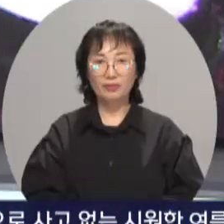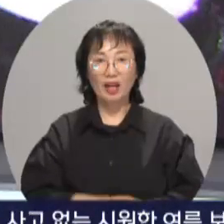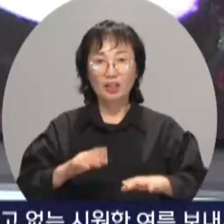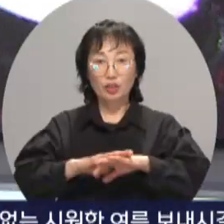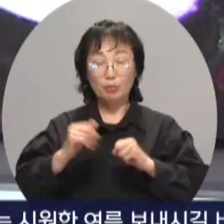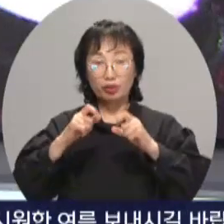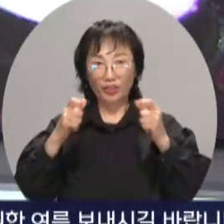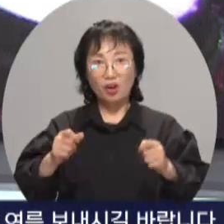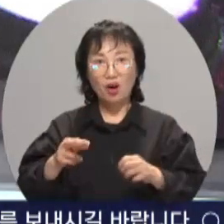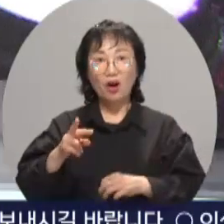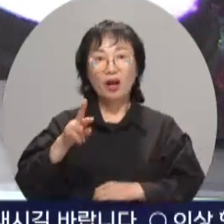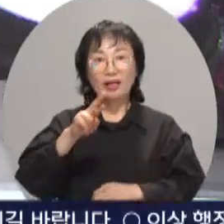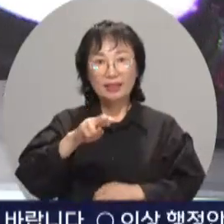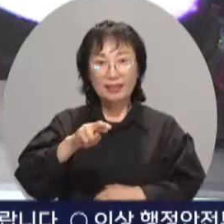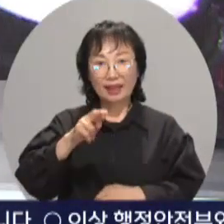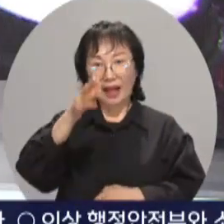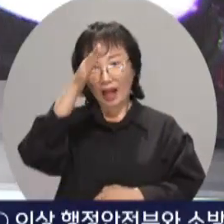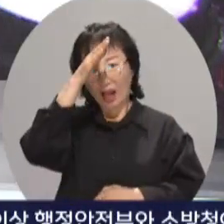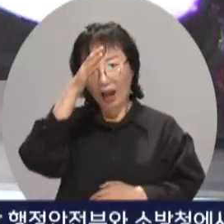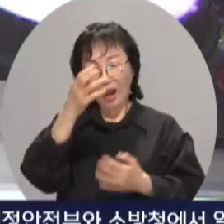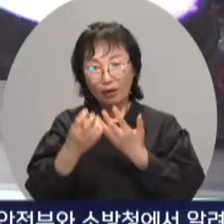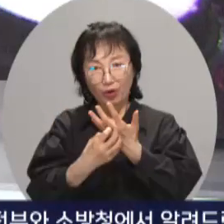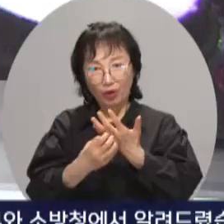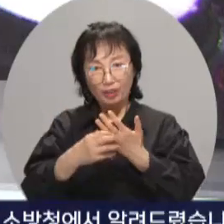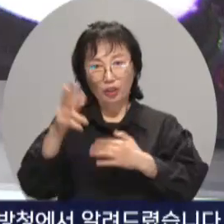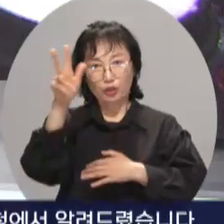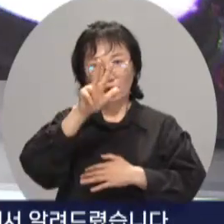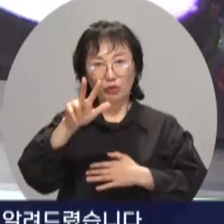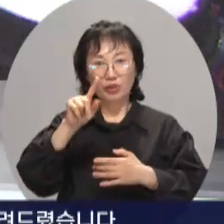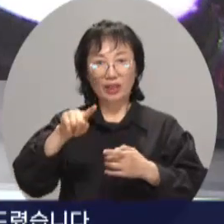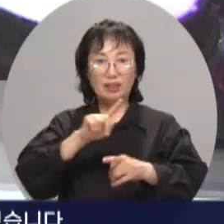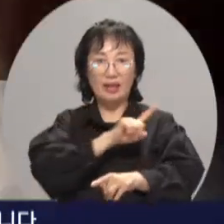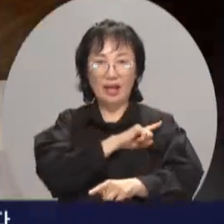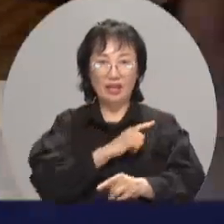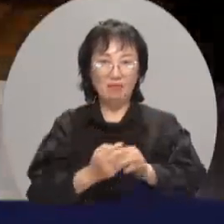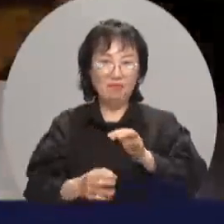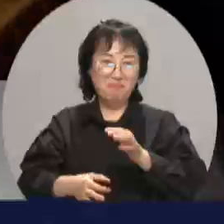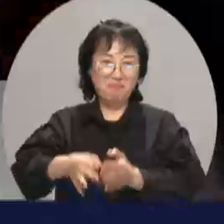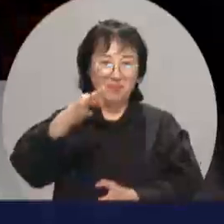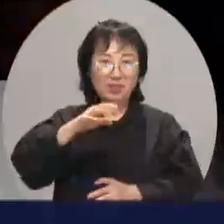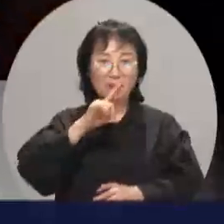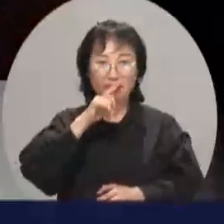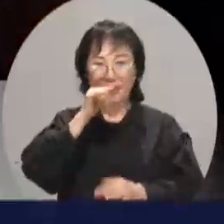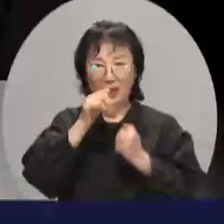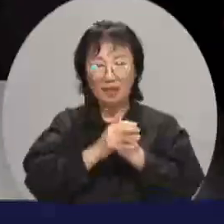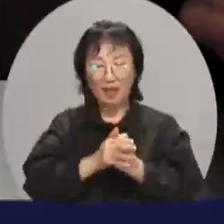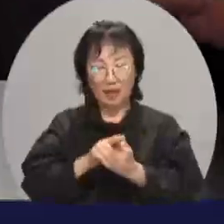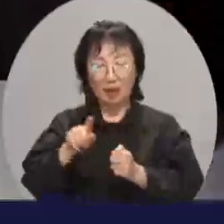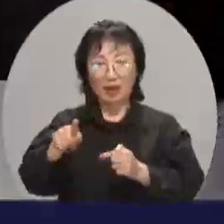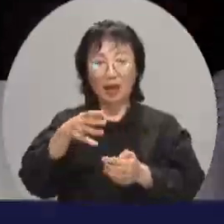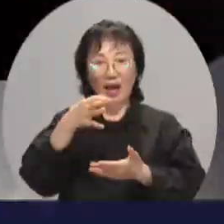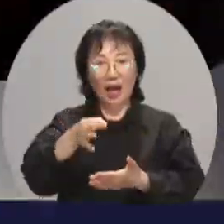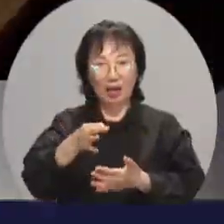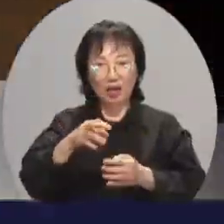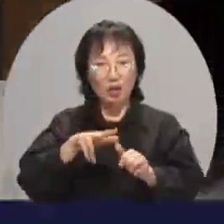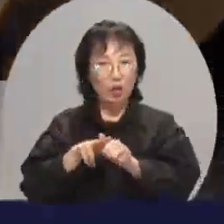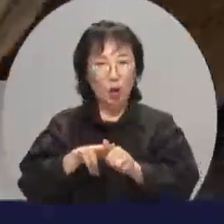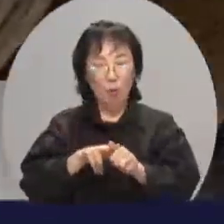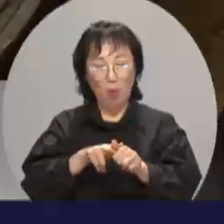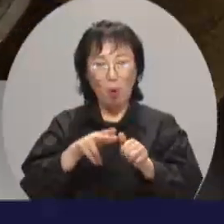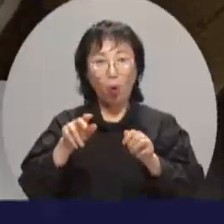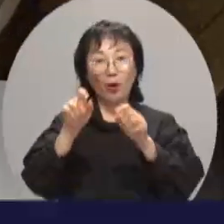전북 지역 삼계탕 가격이 전국에서 가장 비싼 것으로 나타났습니다. 한국소비자원 가격 정보